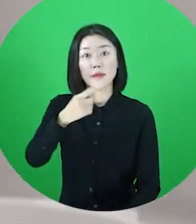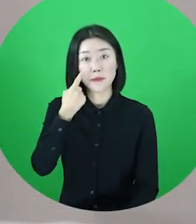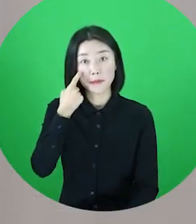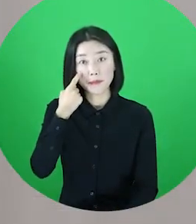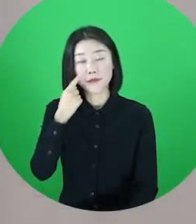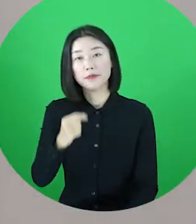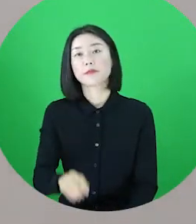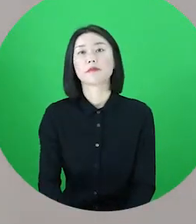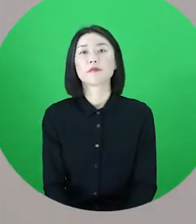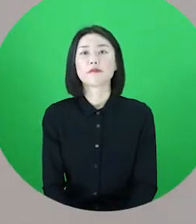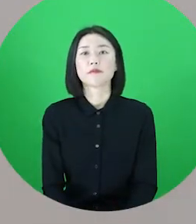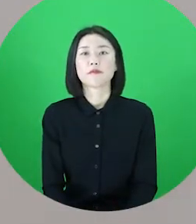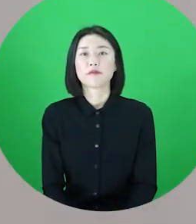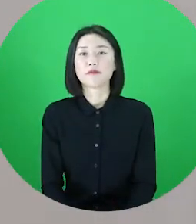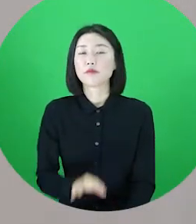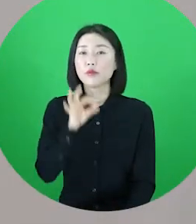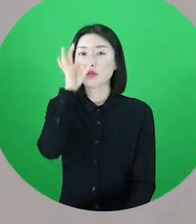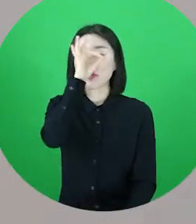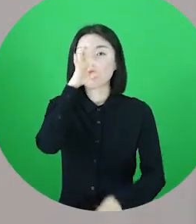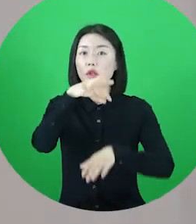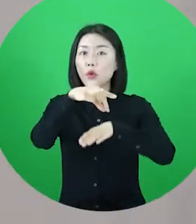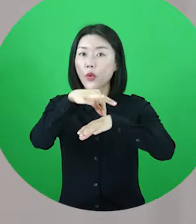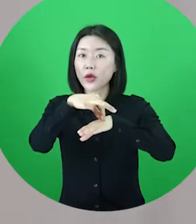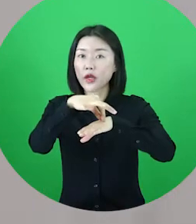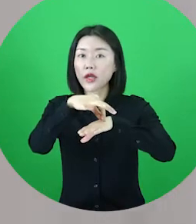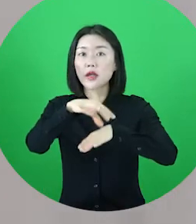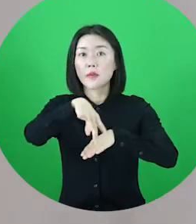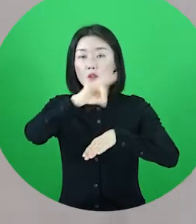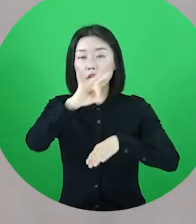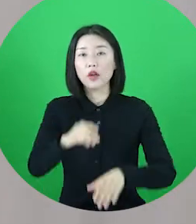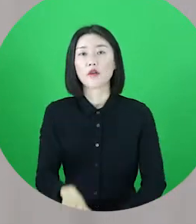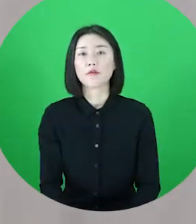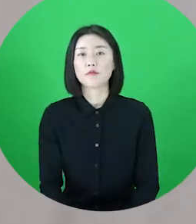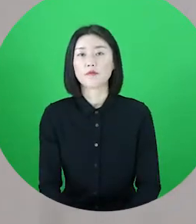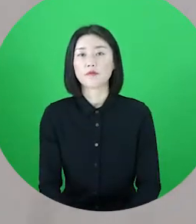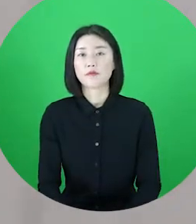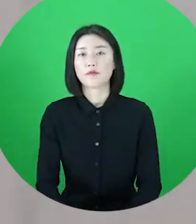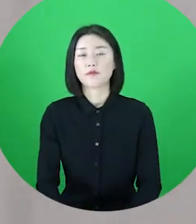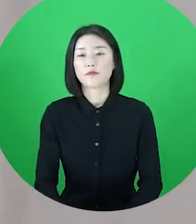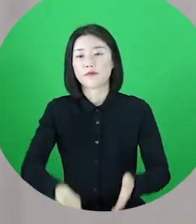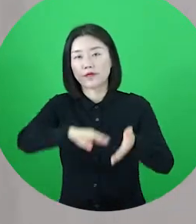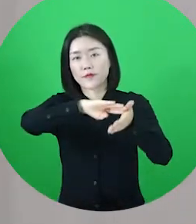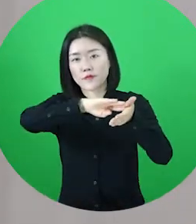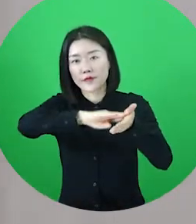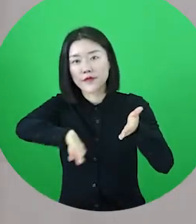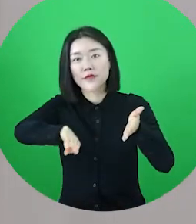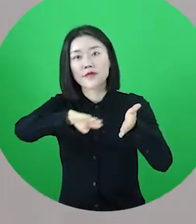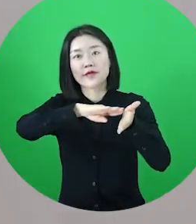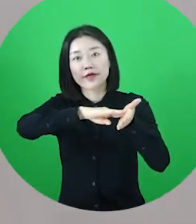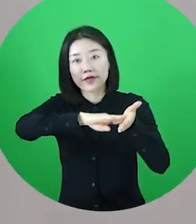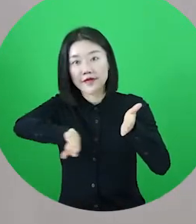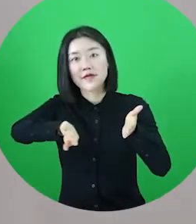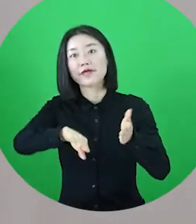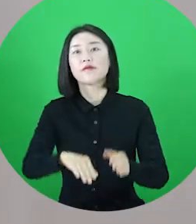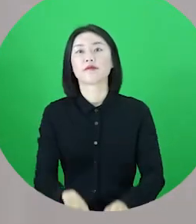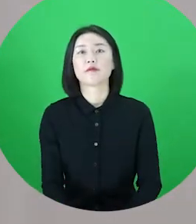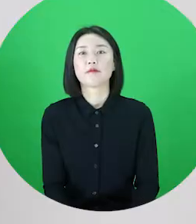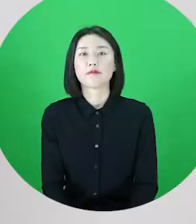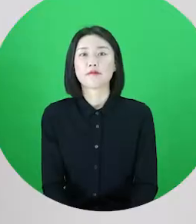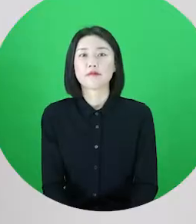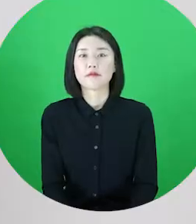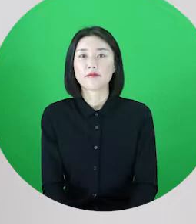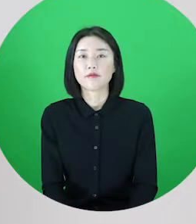이렇게 돼지고기를 볶음 주걱으로 돼지고기를 밀어내서 냄비에